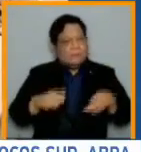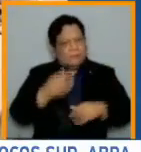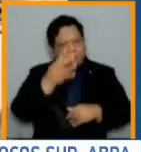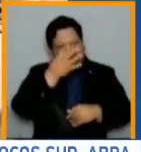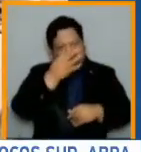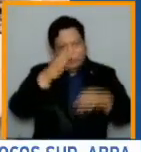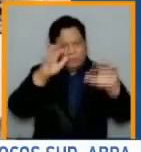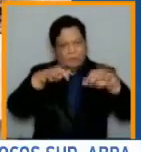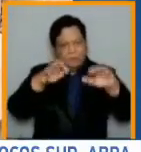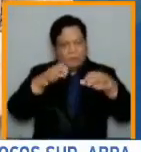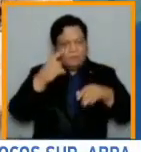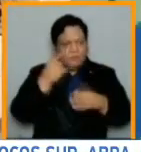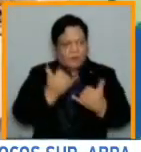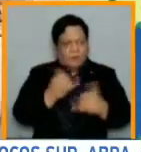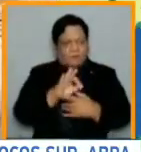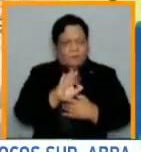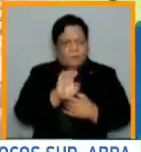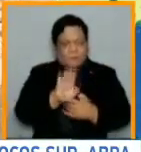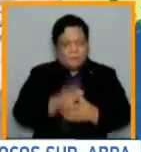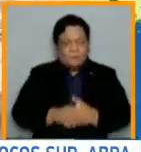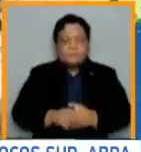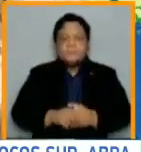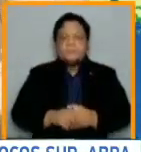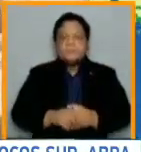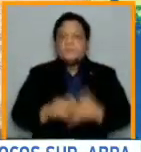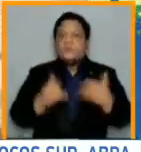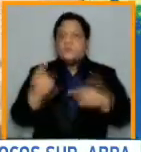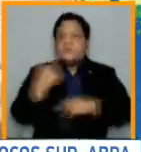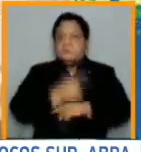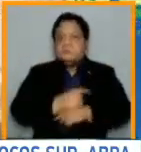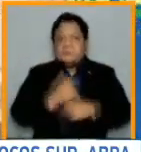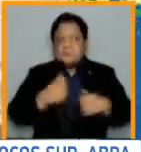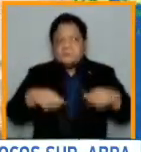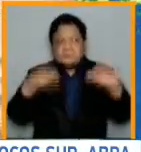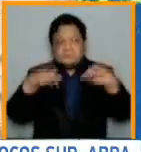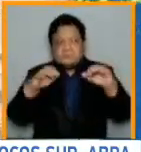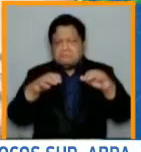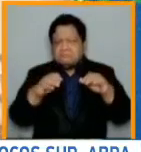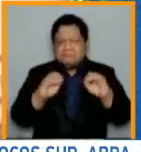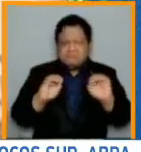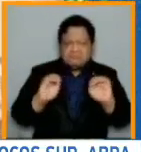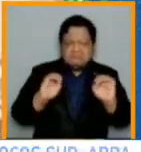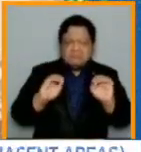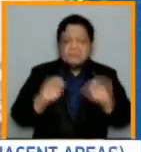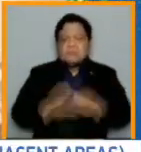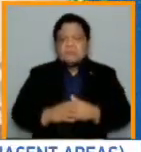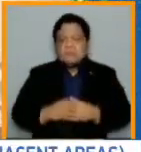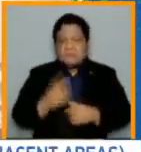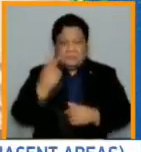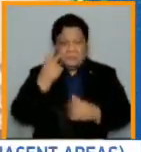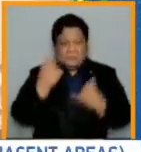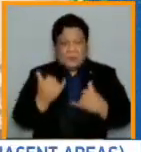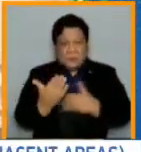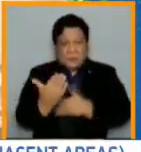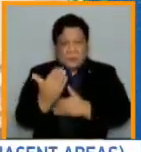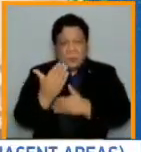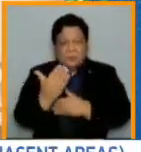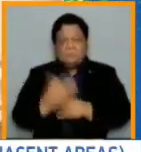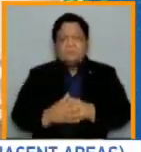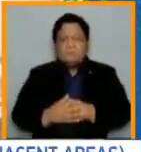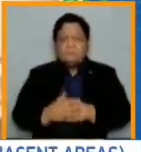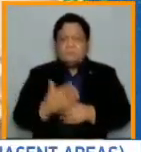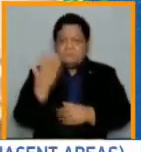February. At ngayong araw, mababa pa rin ang tsansa ng ulan sa halos buong bansa. Umaga pa lamang, ito lamang may aurora at Quezon na may